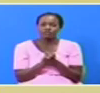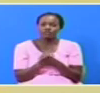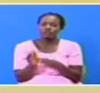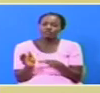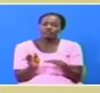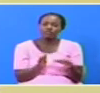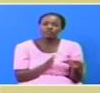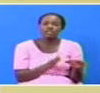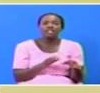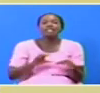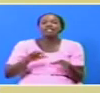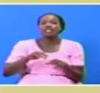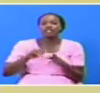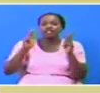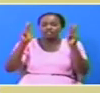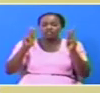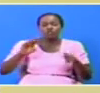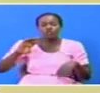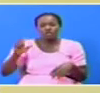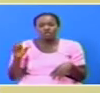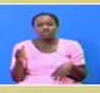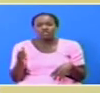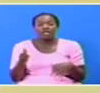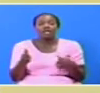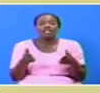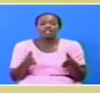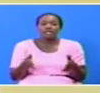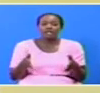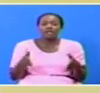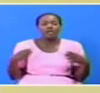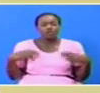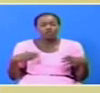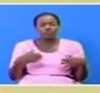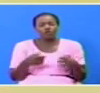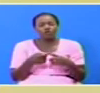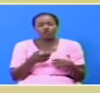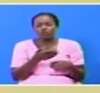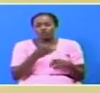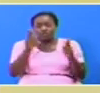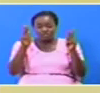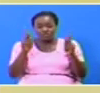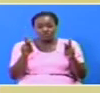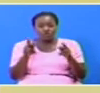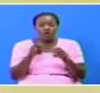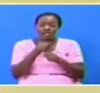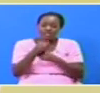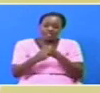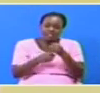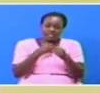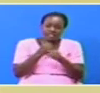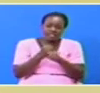Tuelekee katika kaunti ya Kisumu, na sasa wakazi wa sehemu ya Kisumu ambao wametimia umri wa